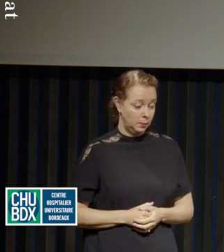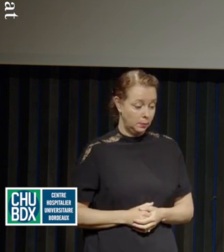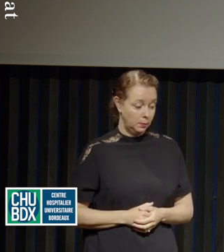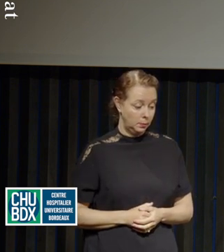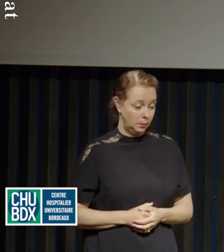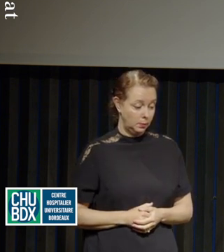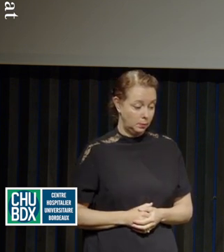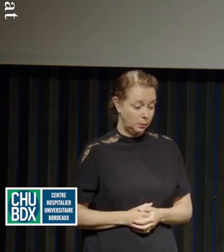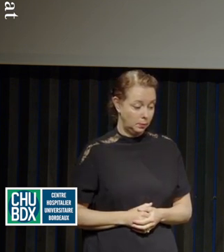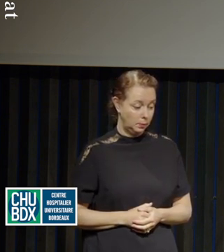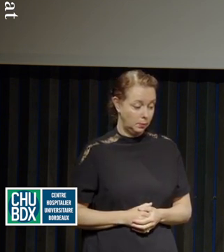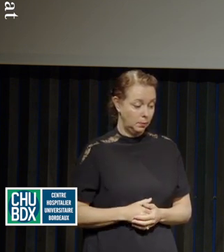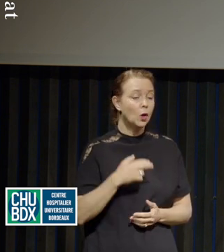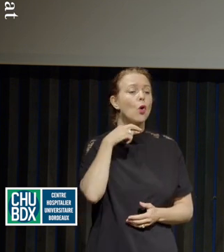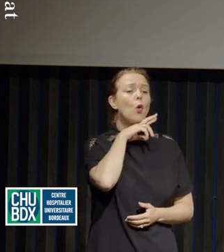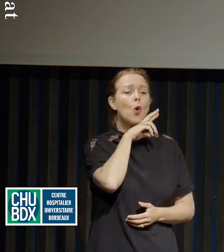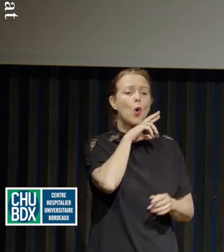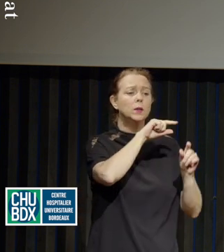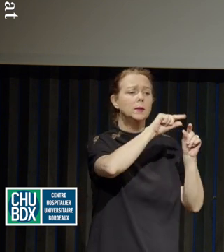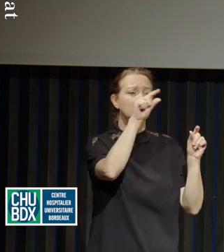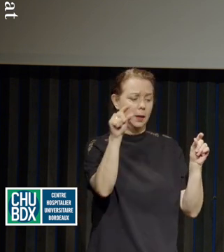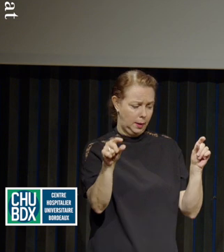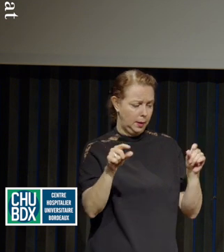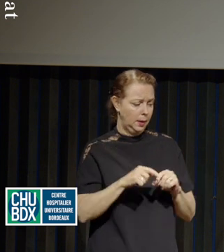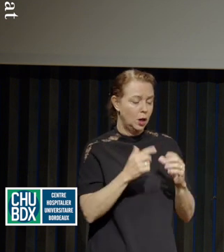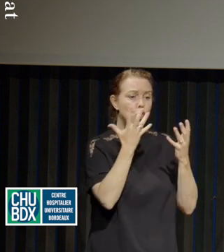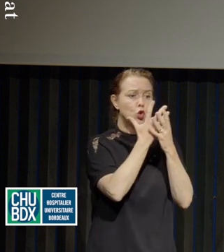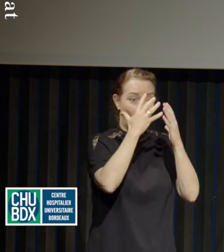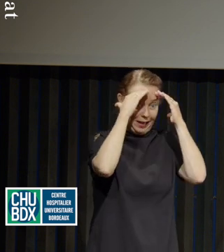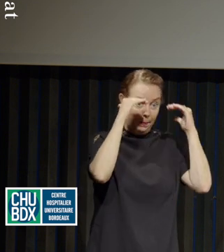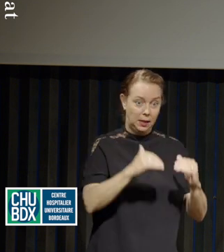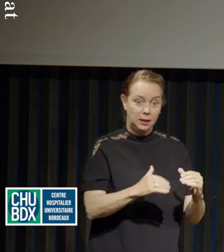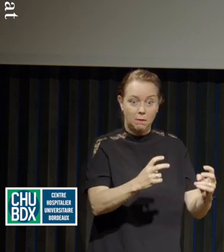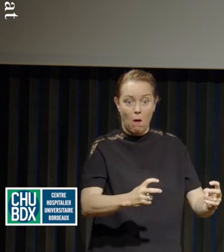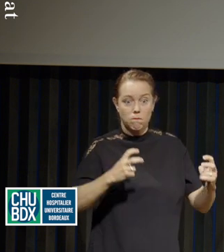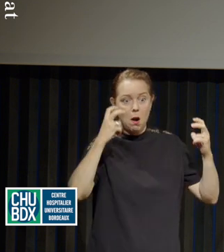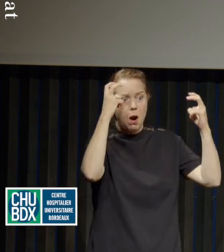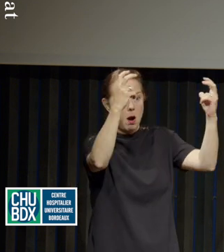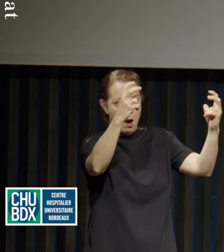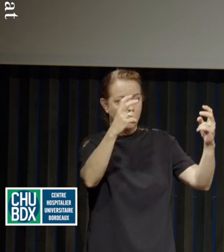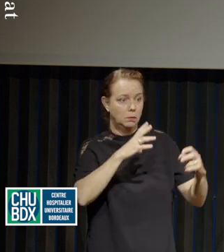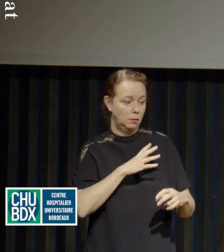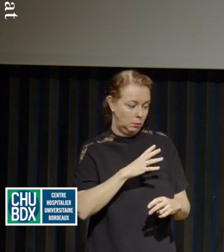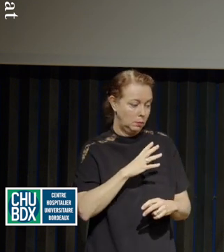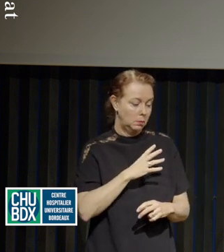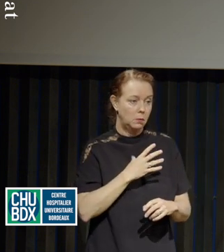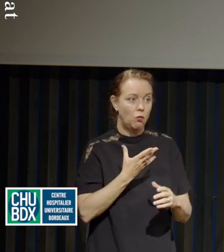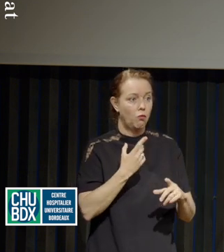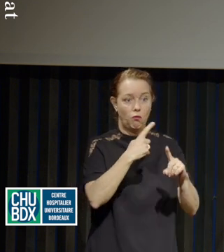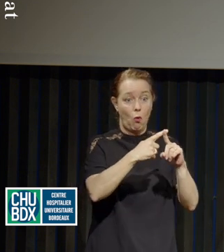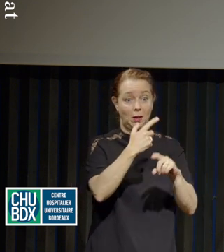importante en rose hein, de la prévalence des troubles dépressifs qui était augmentée d'un facteur